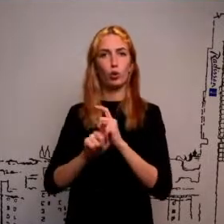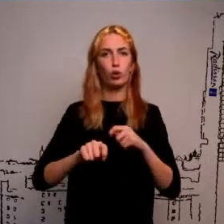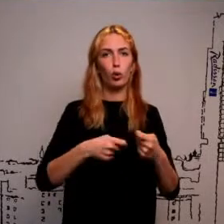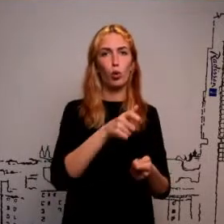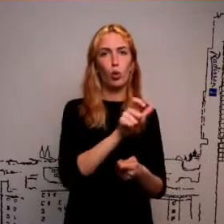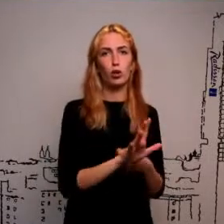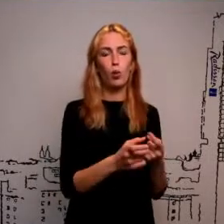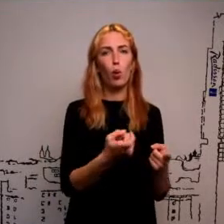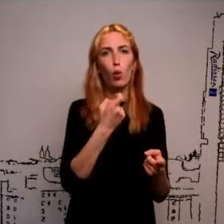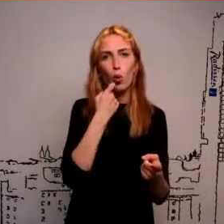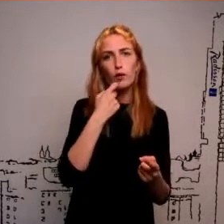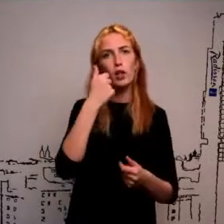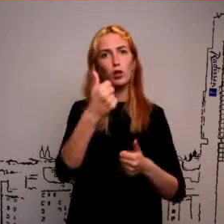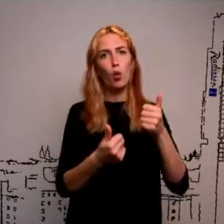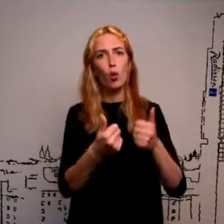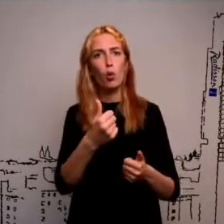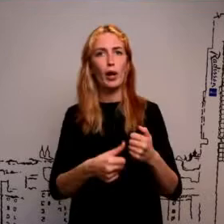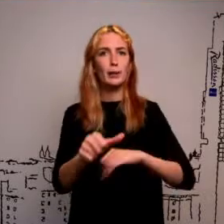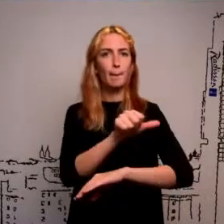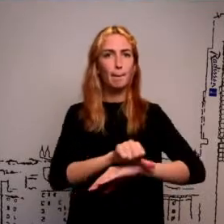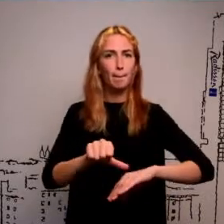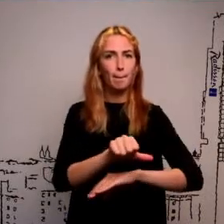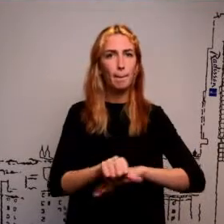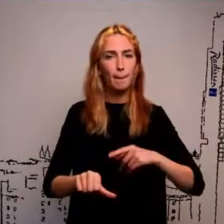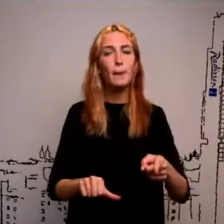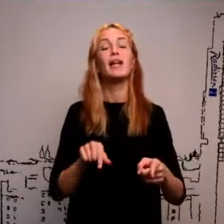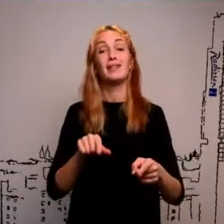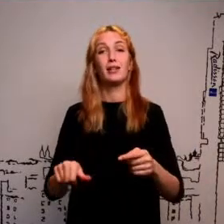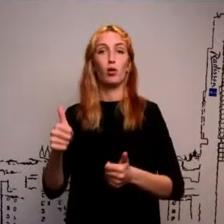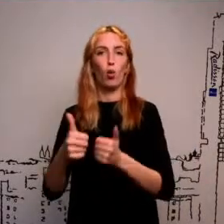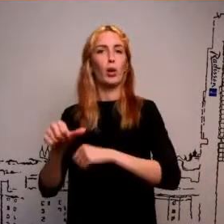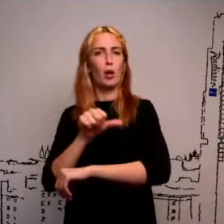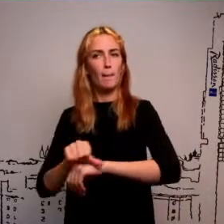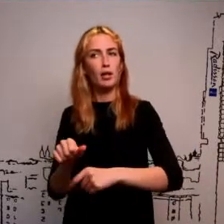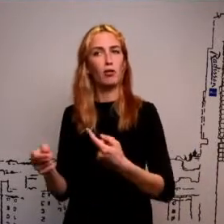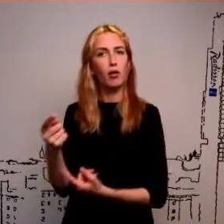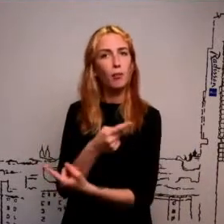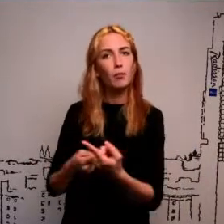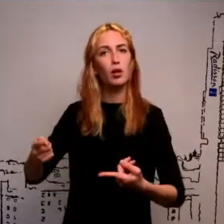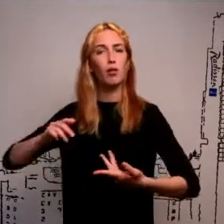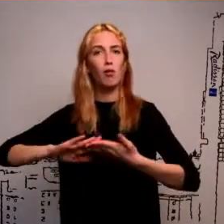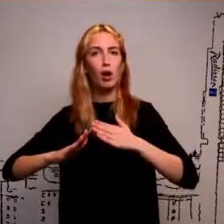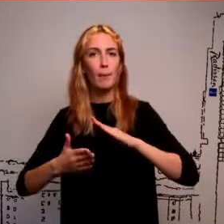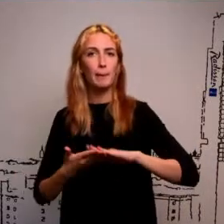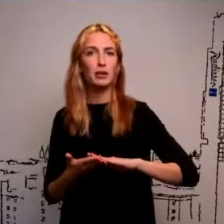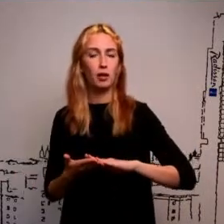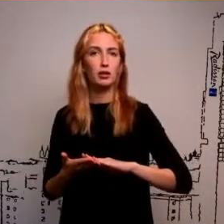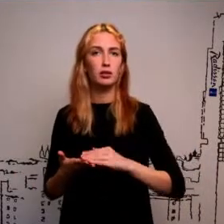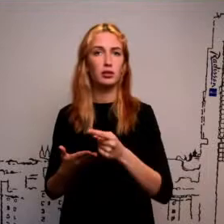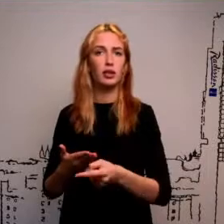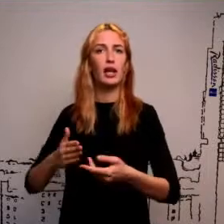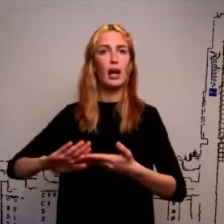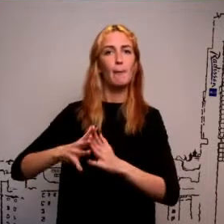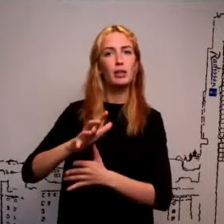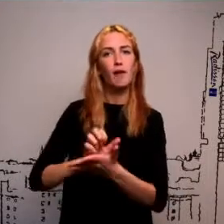erilised huvid konkurentsipiirangu osas, siis konkurentsipiirang räägitakse läbi, lepitakse kokku võimalikud siis